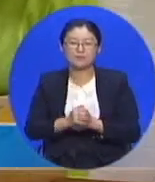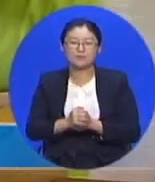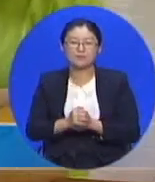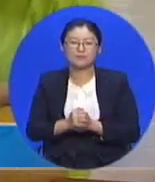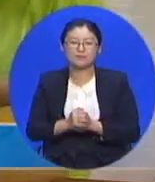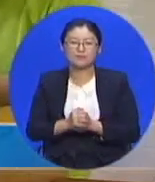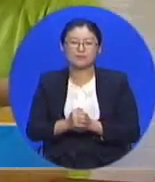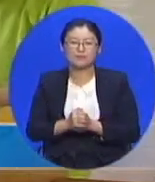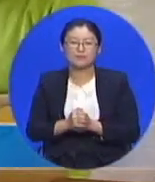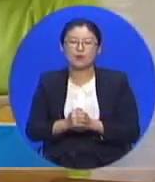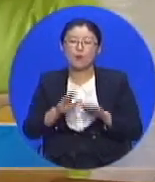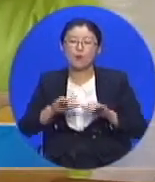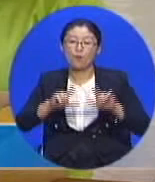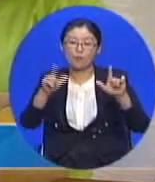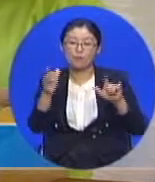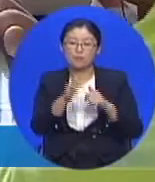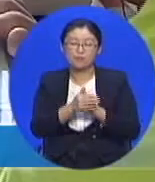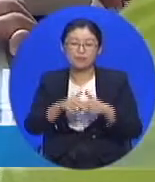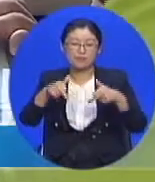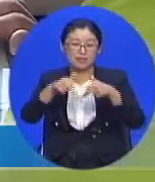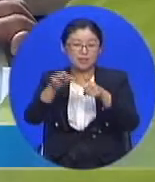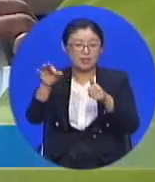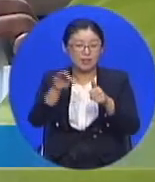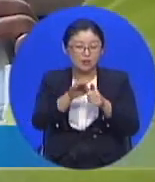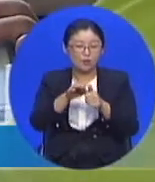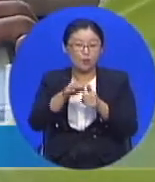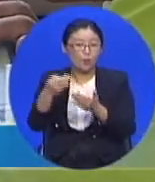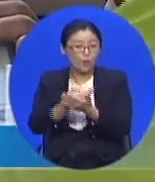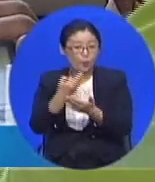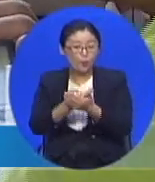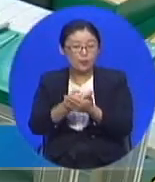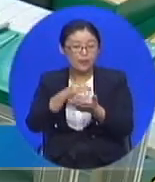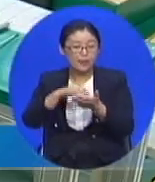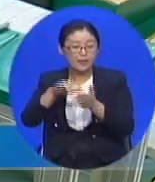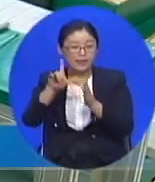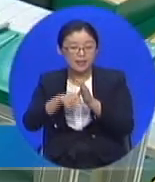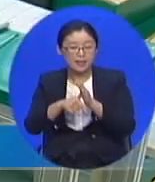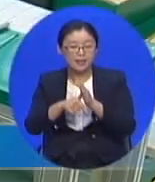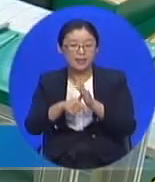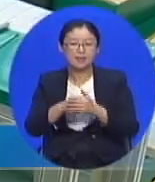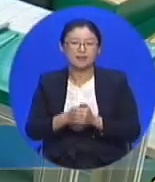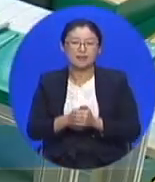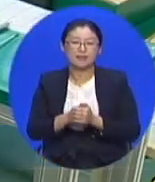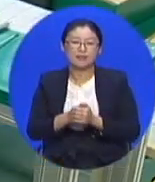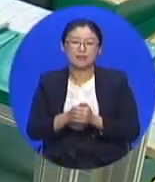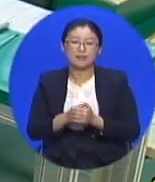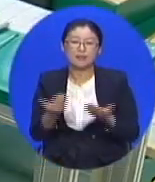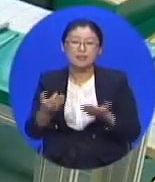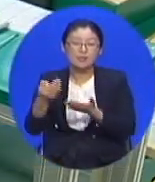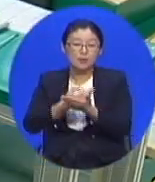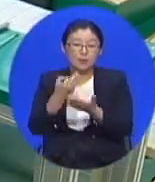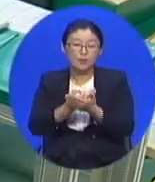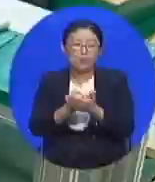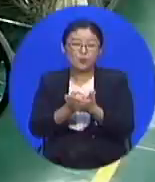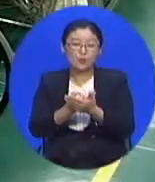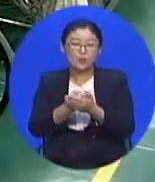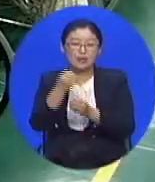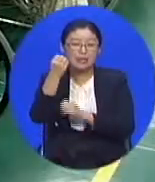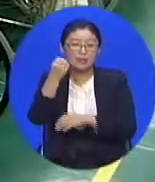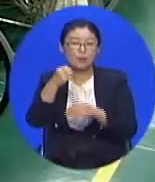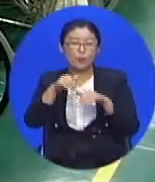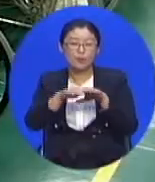또한 복지부는 올해부터 장애인연금 소득 산정 시 적용되는 기준 중 상시 근로소득의 기본공제